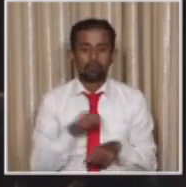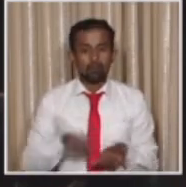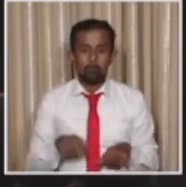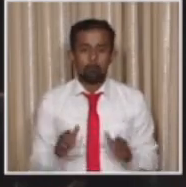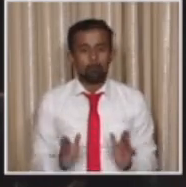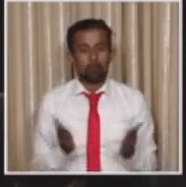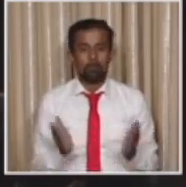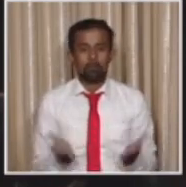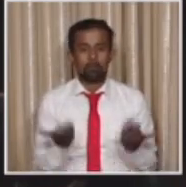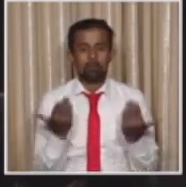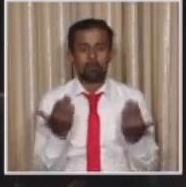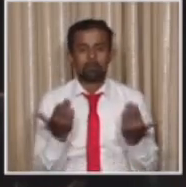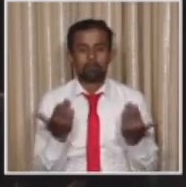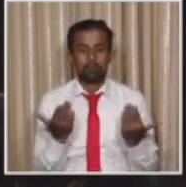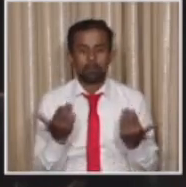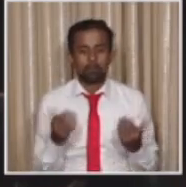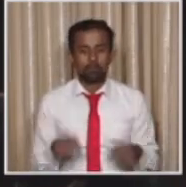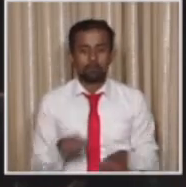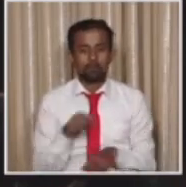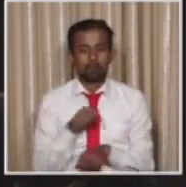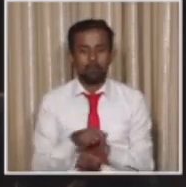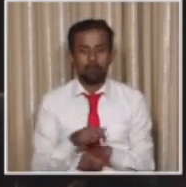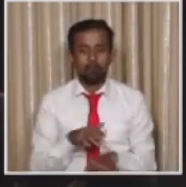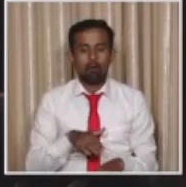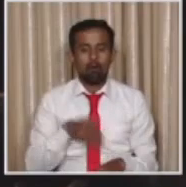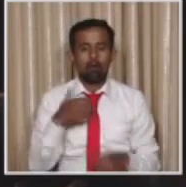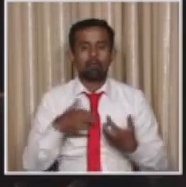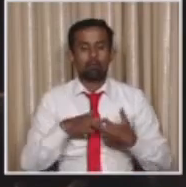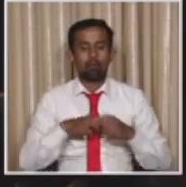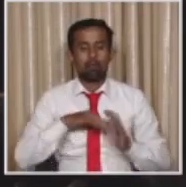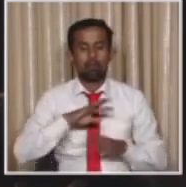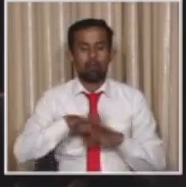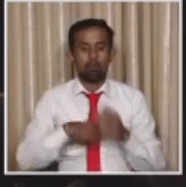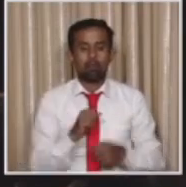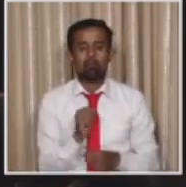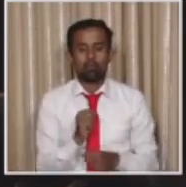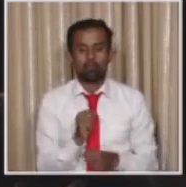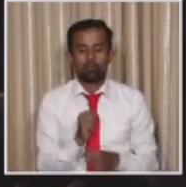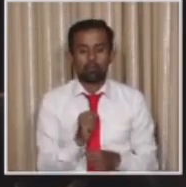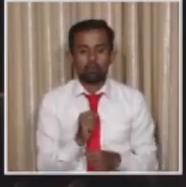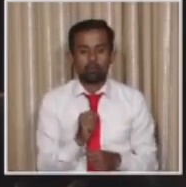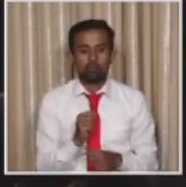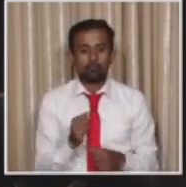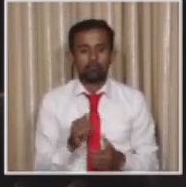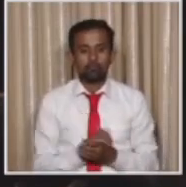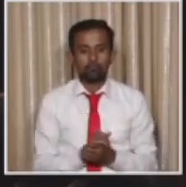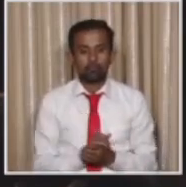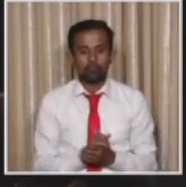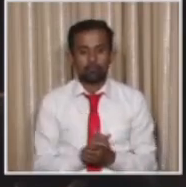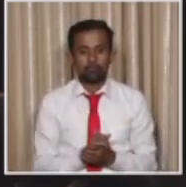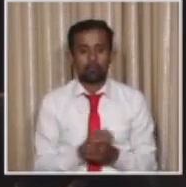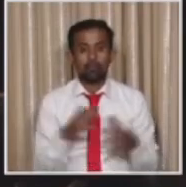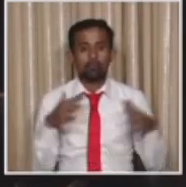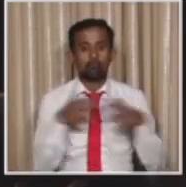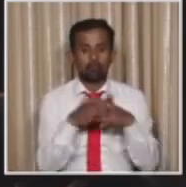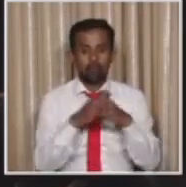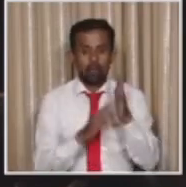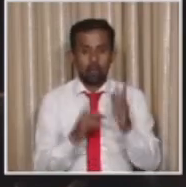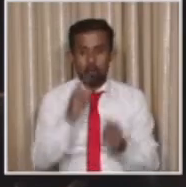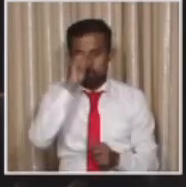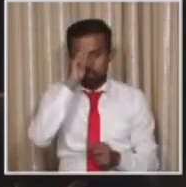යනකොට දැන්ට තියෙන ප්‍රධානම අර්බුදය මම ඔබට කියන්නම් අපේ විජේ රාජපක්ෂ